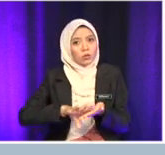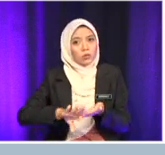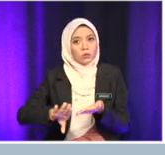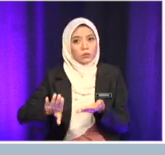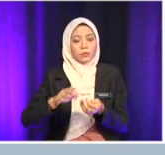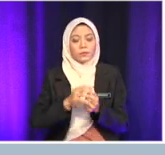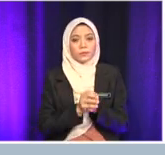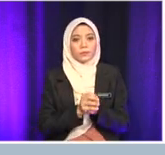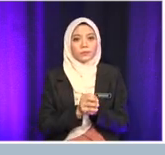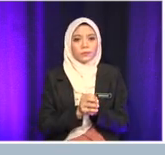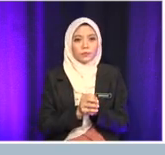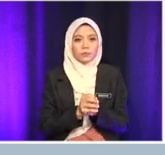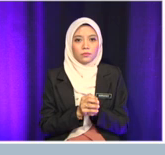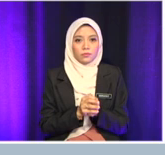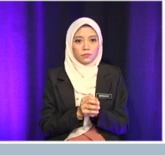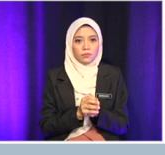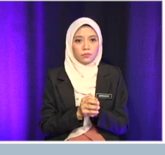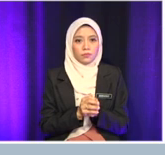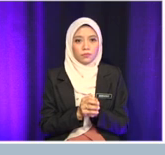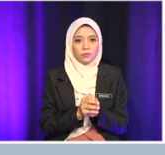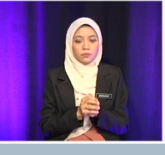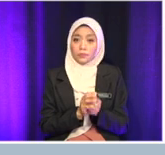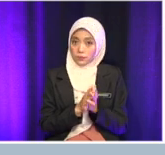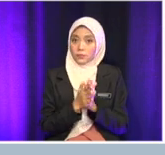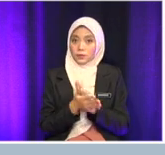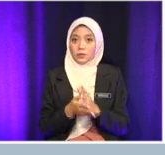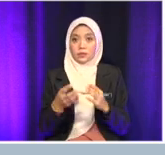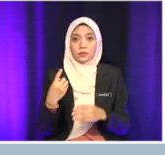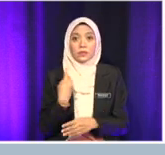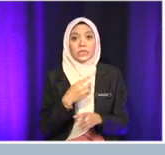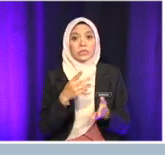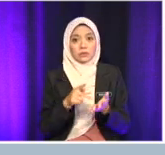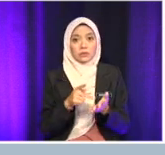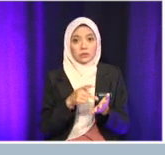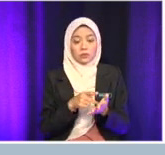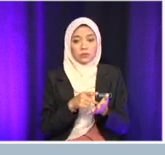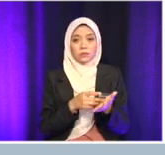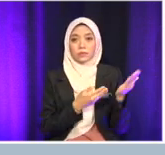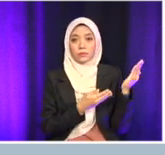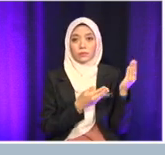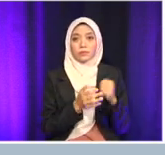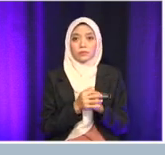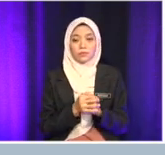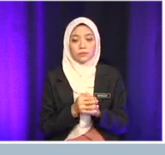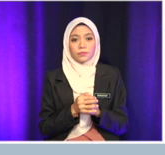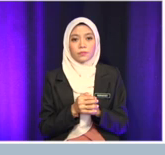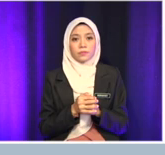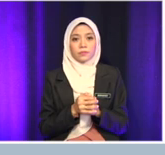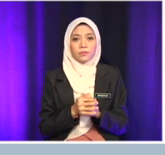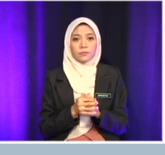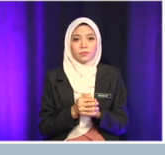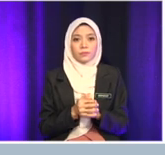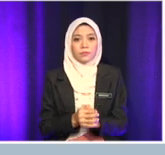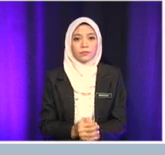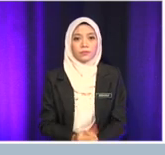berorek jadi di sini kita akan dapati luas tadi kita akan tolak dengan objek kita yaitu objek kita